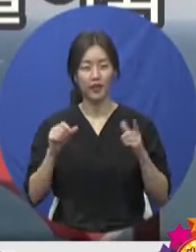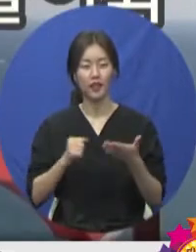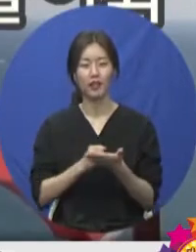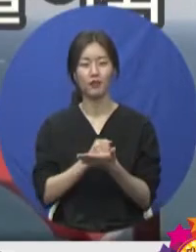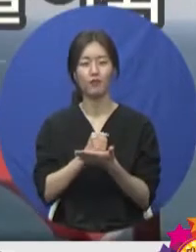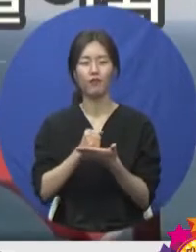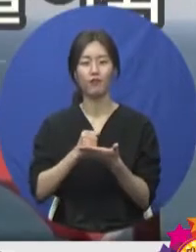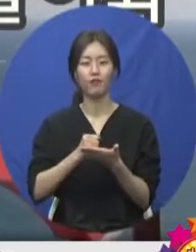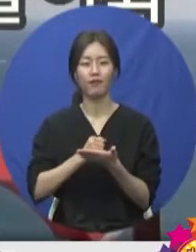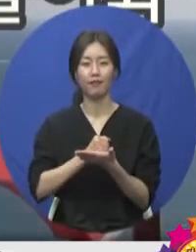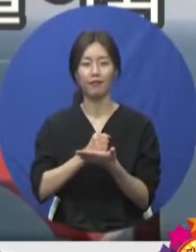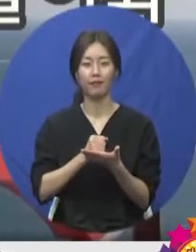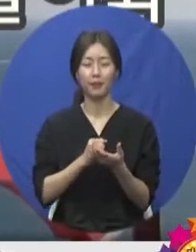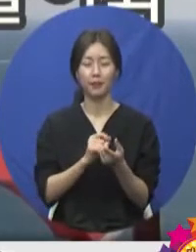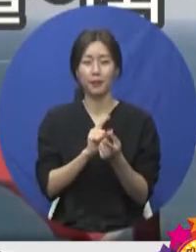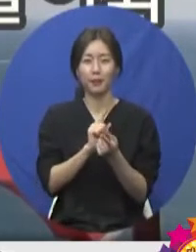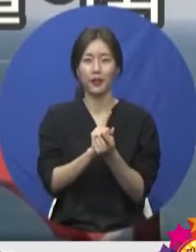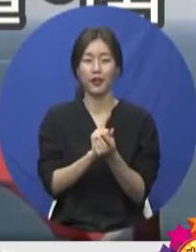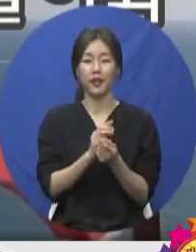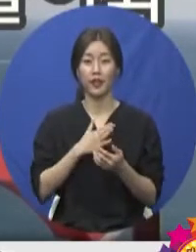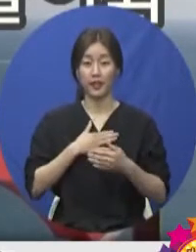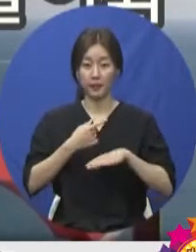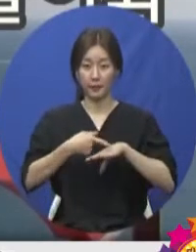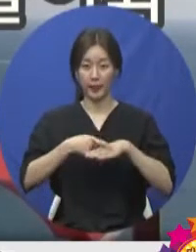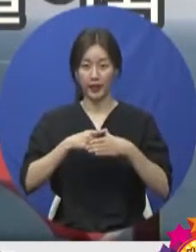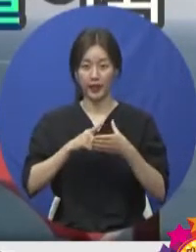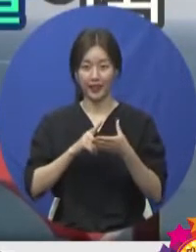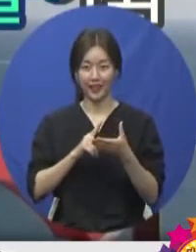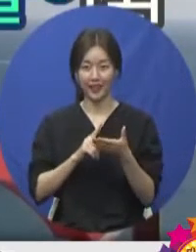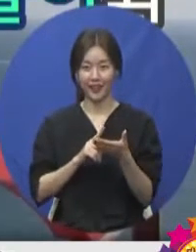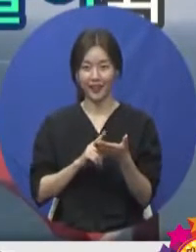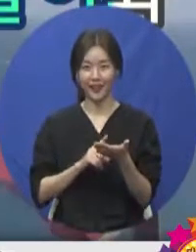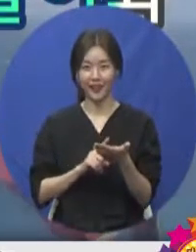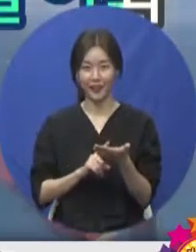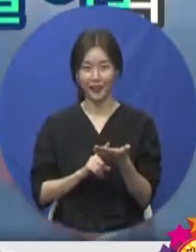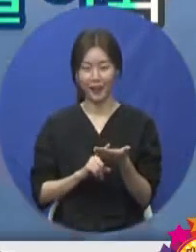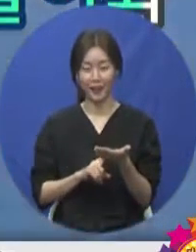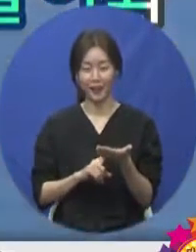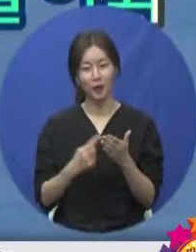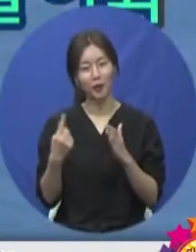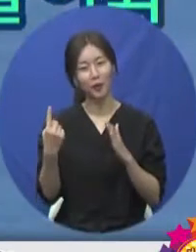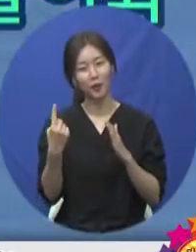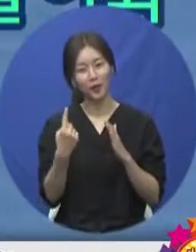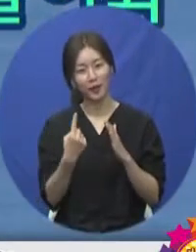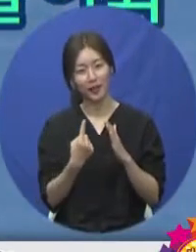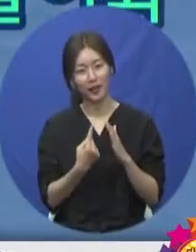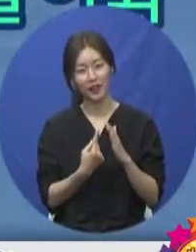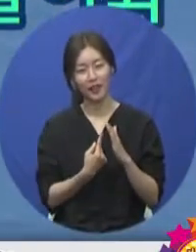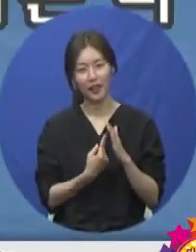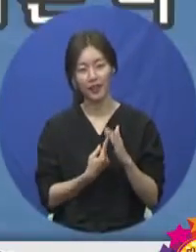어느 날 살며시 내 가슴에 들어와